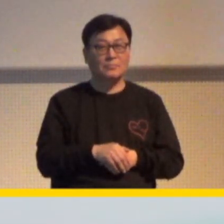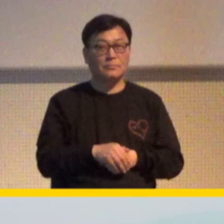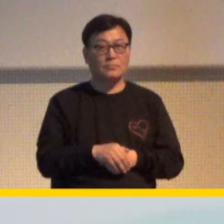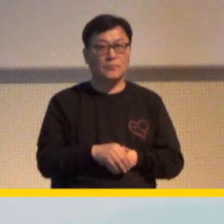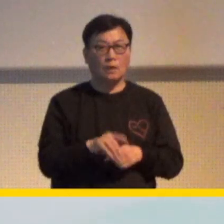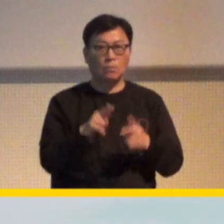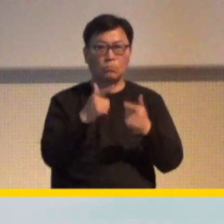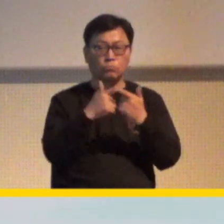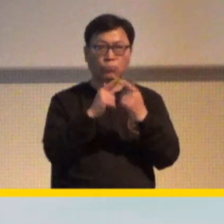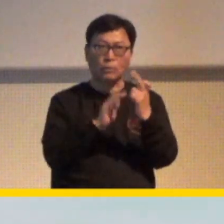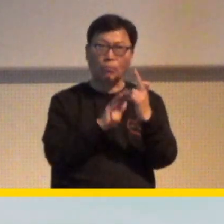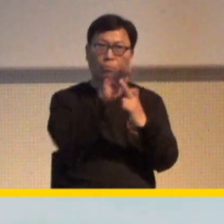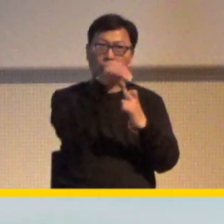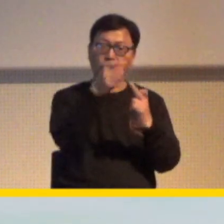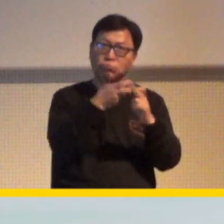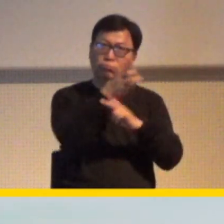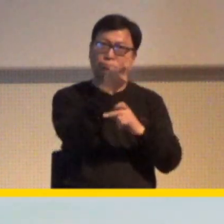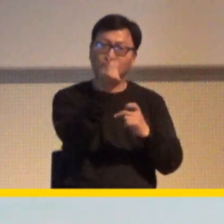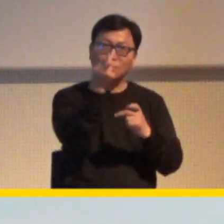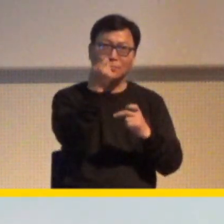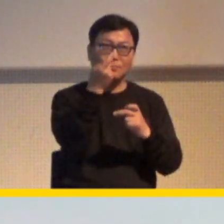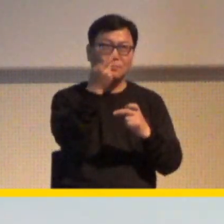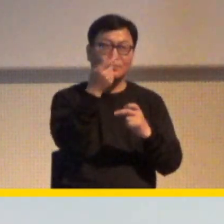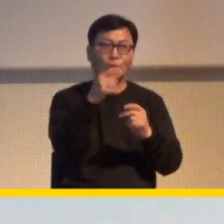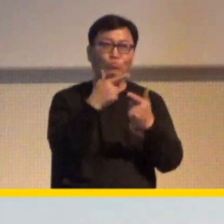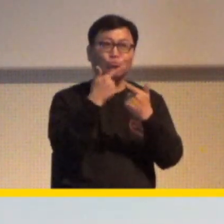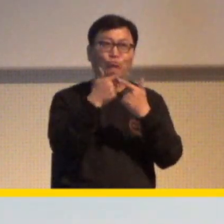부산에 삼복도라는 데 사네요.